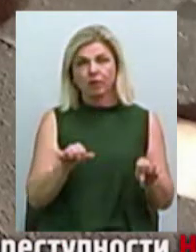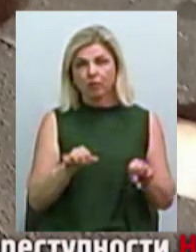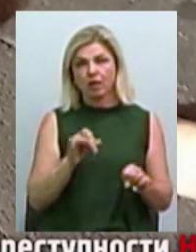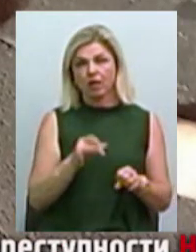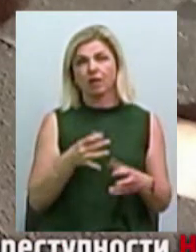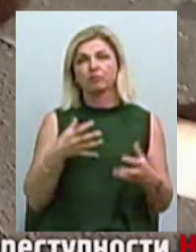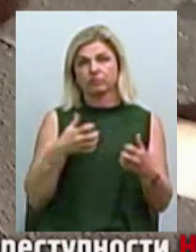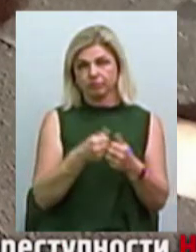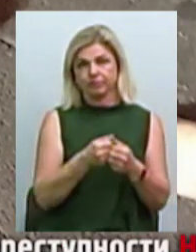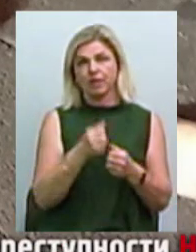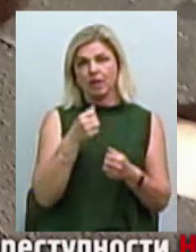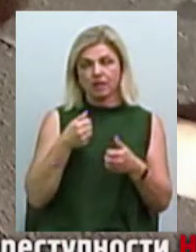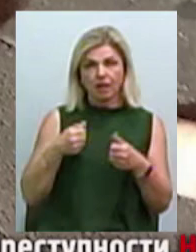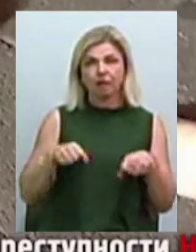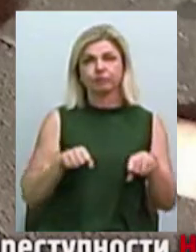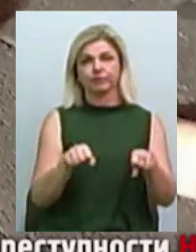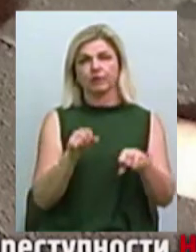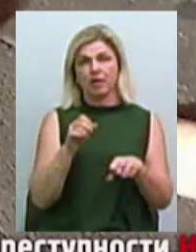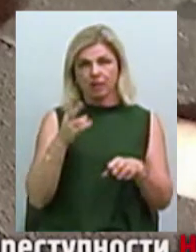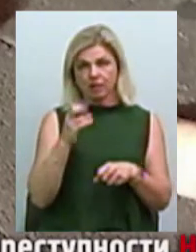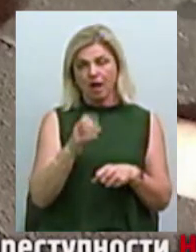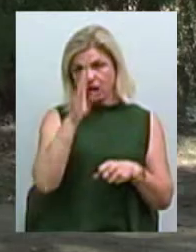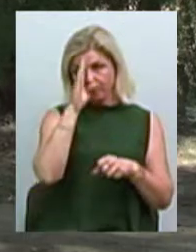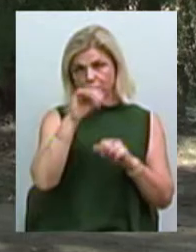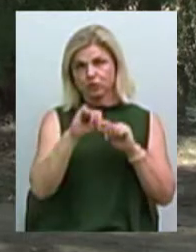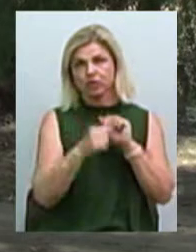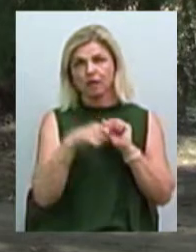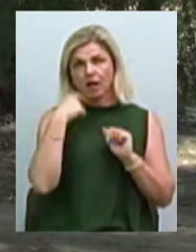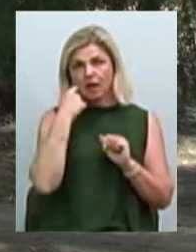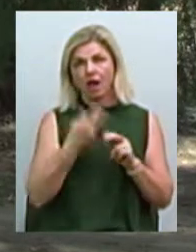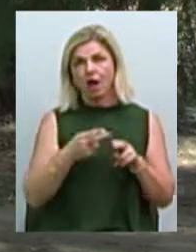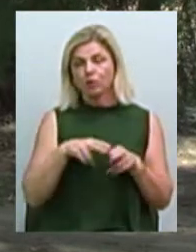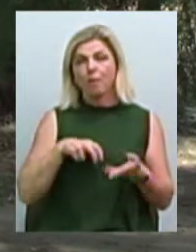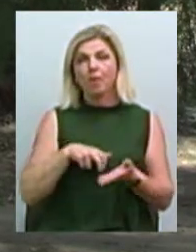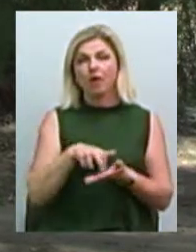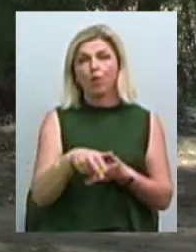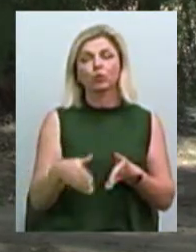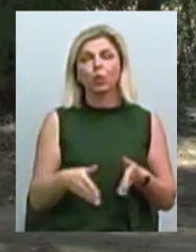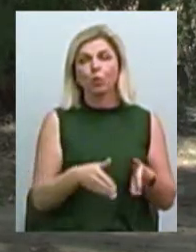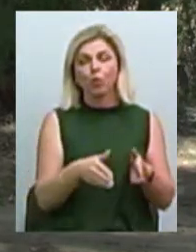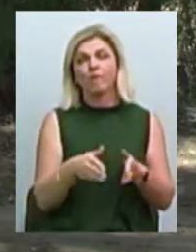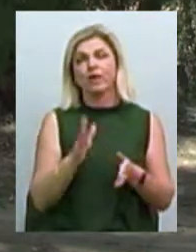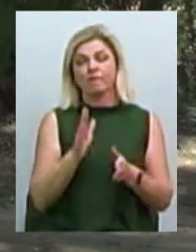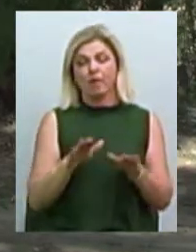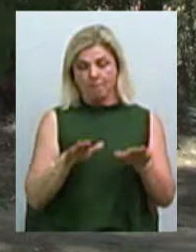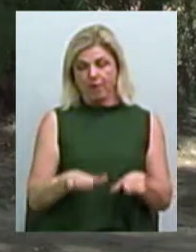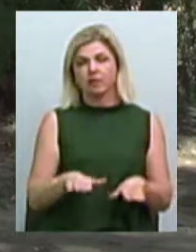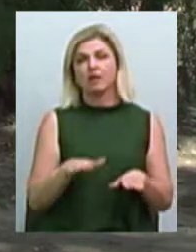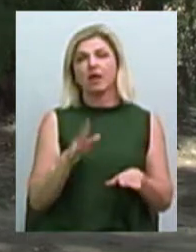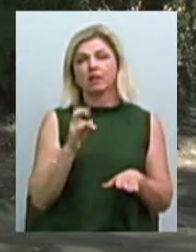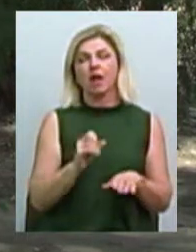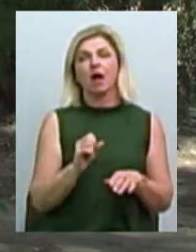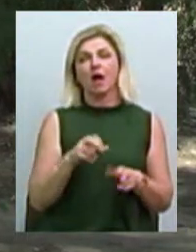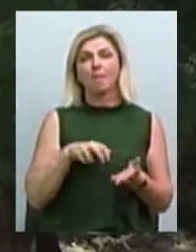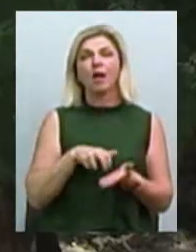допустив наїзд на 16-річного хлопця, який переходив дорогу у встановленому місці на